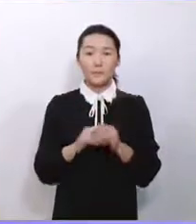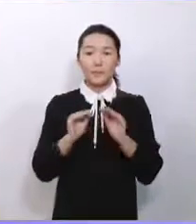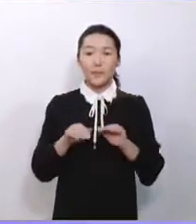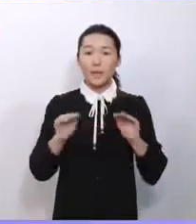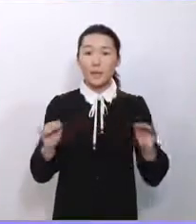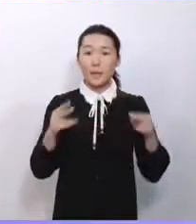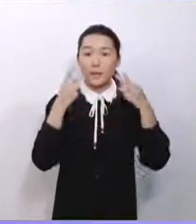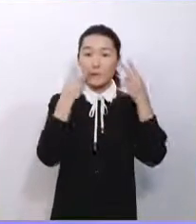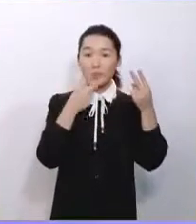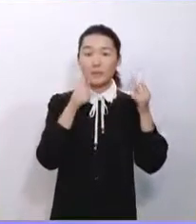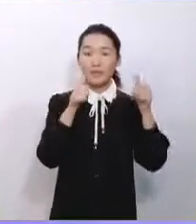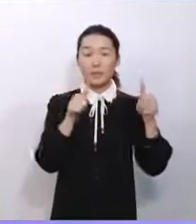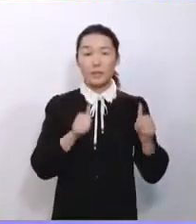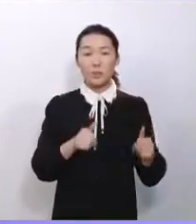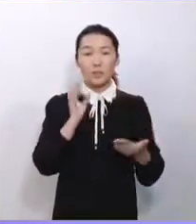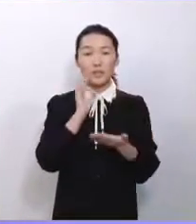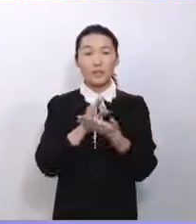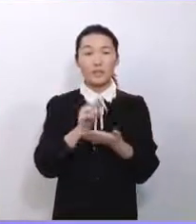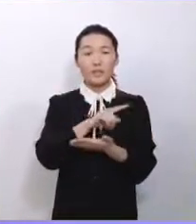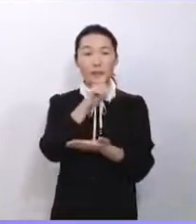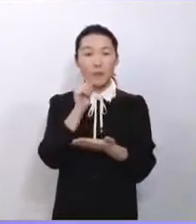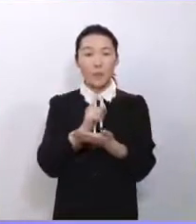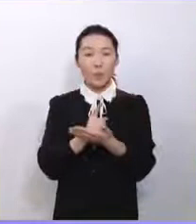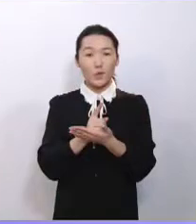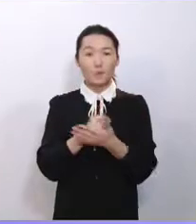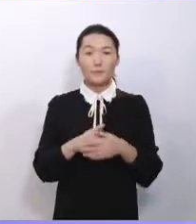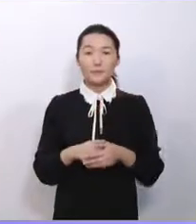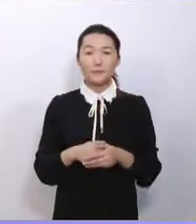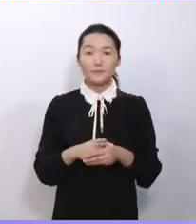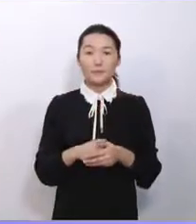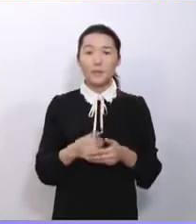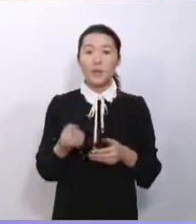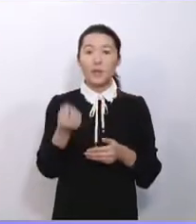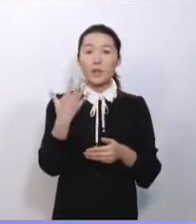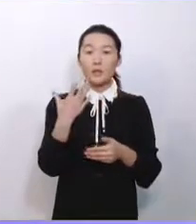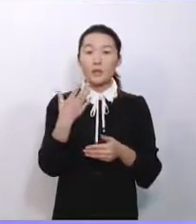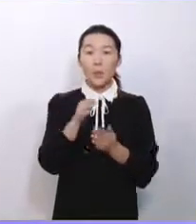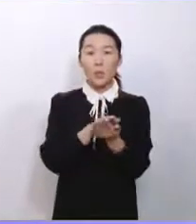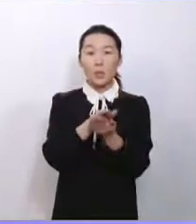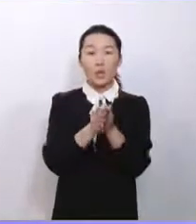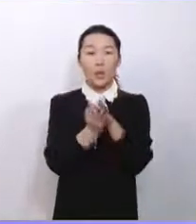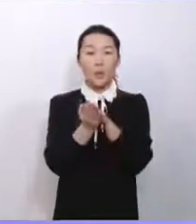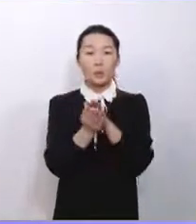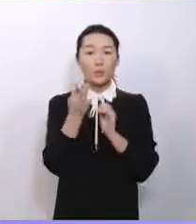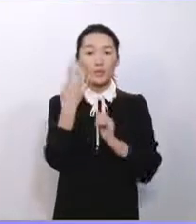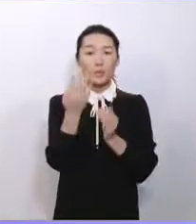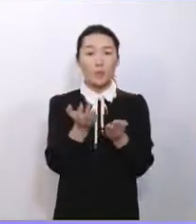Ребята, посмотрите на рисунок и ответьте на вопрос. Сколько огурцов в 4